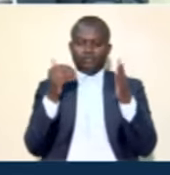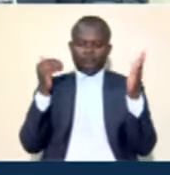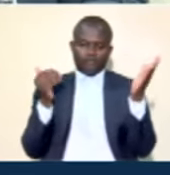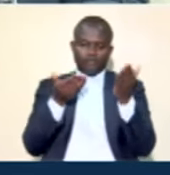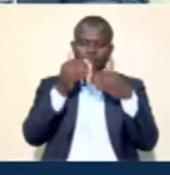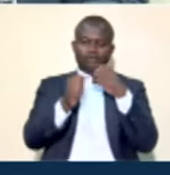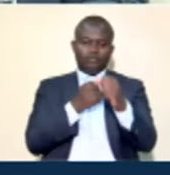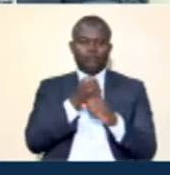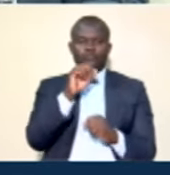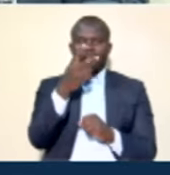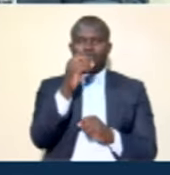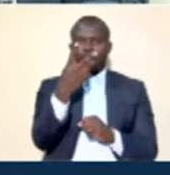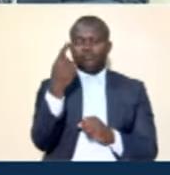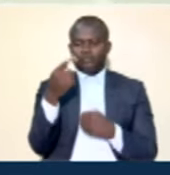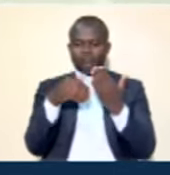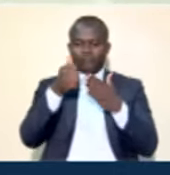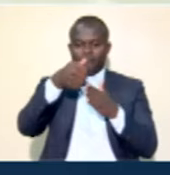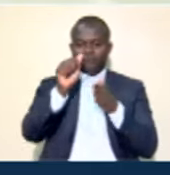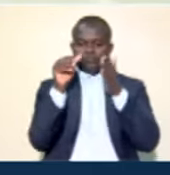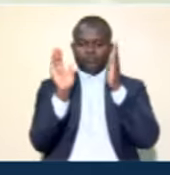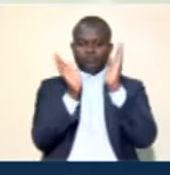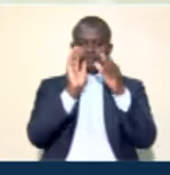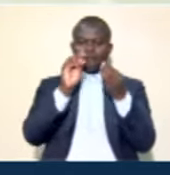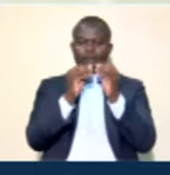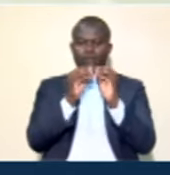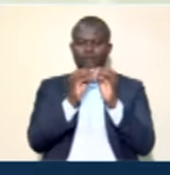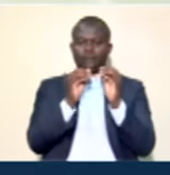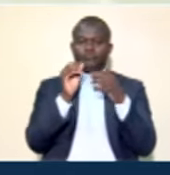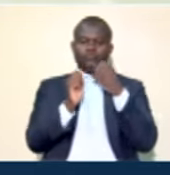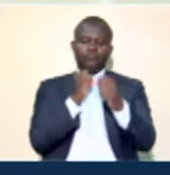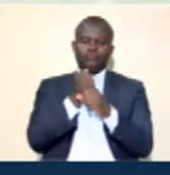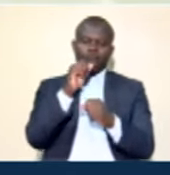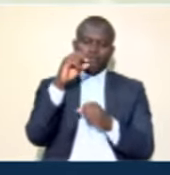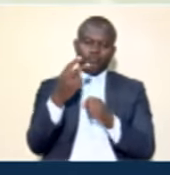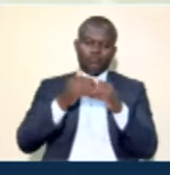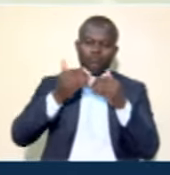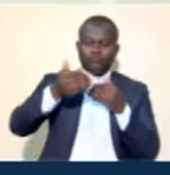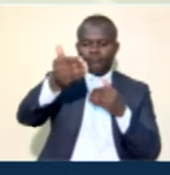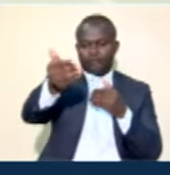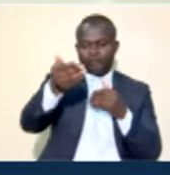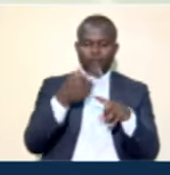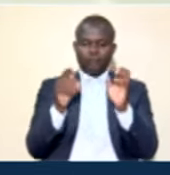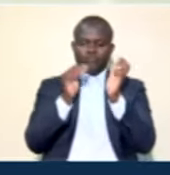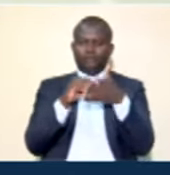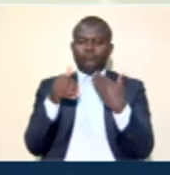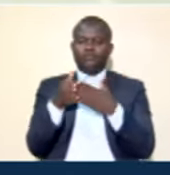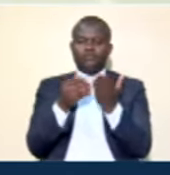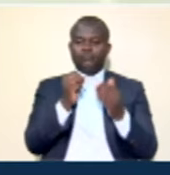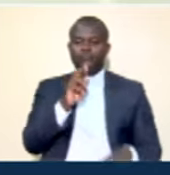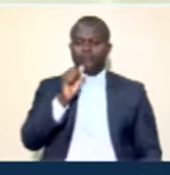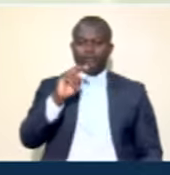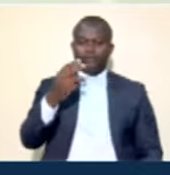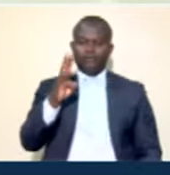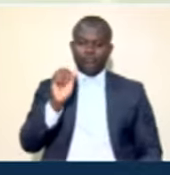uwo wa 2021, ari nawo bagereranya iyi mibare ku myaka ibiri ikurikirana. Gusa nanone Murangwa